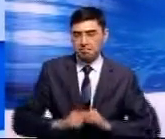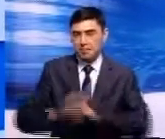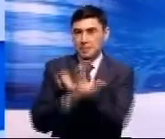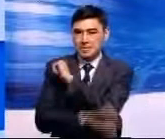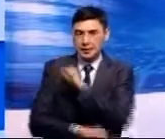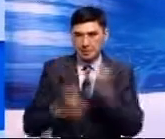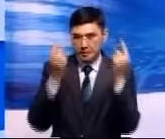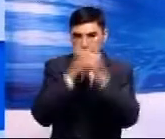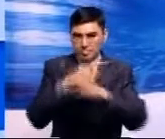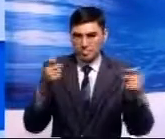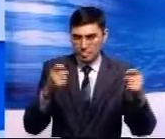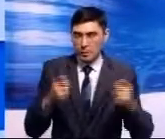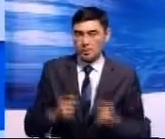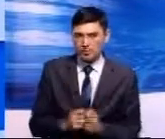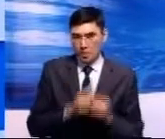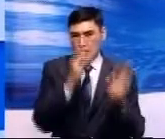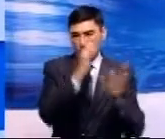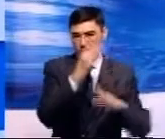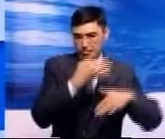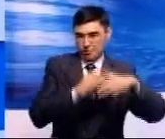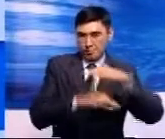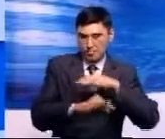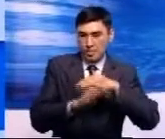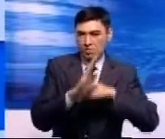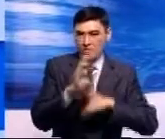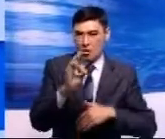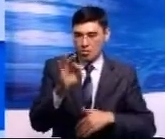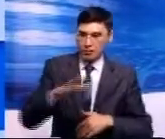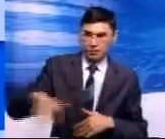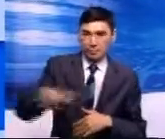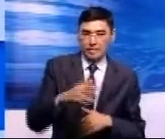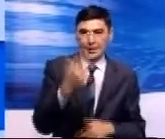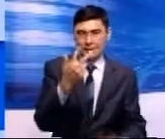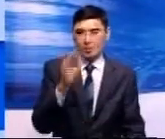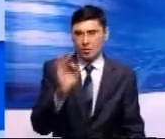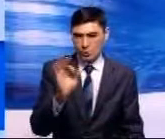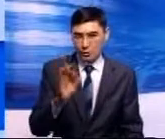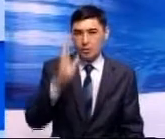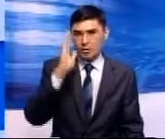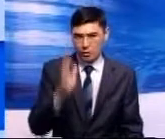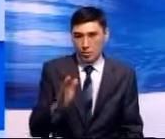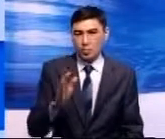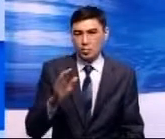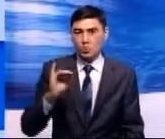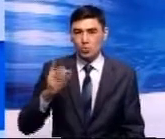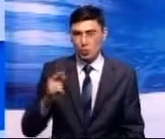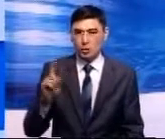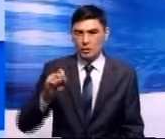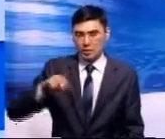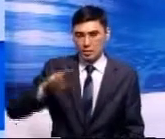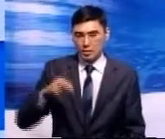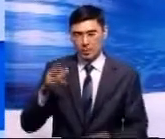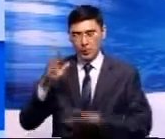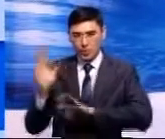выпуска штормовое предупреждение. По данным Казгидромет, в Восточном Казахстане 3 октября местами ожидается усиление юго-западного ветра